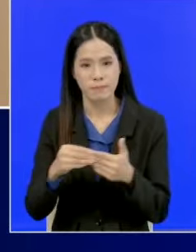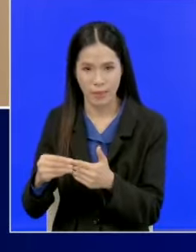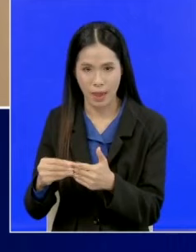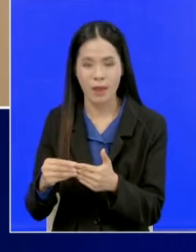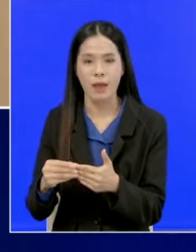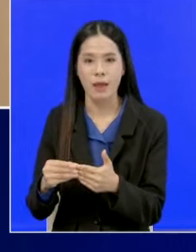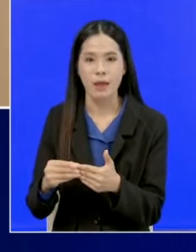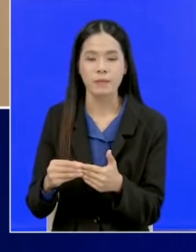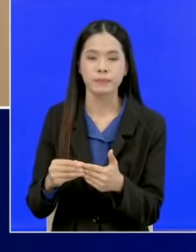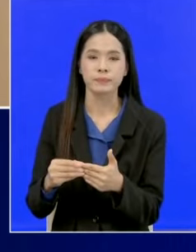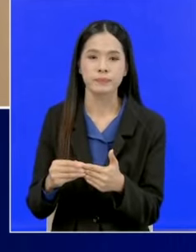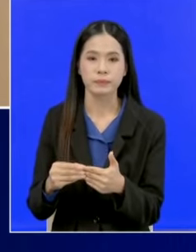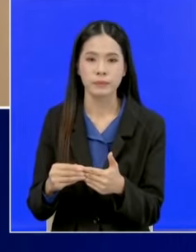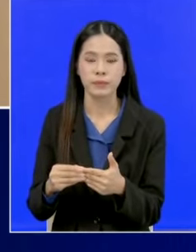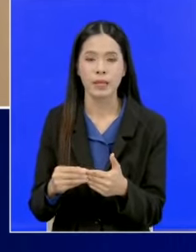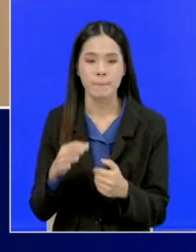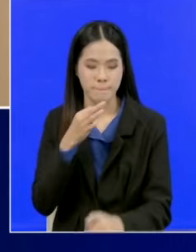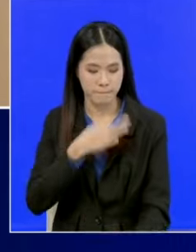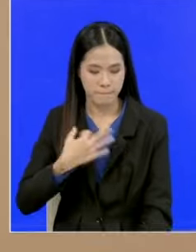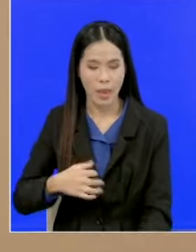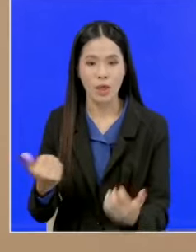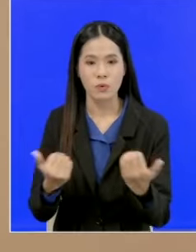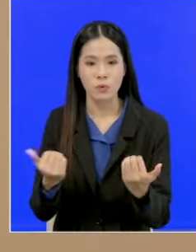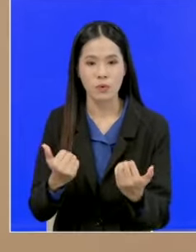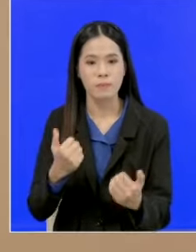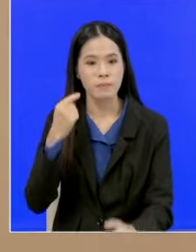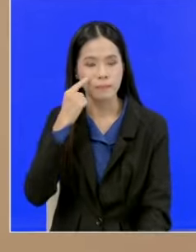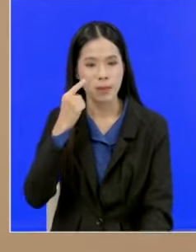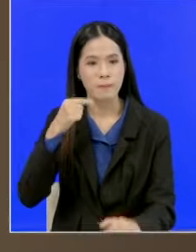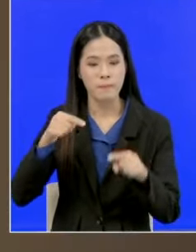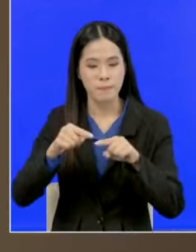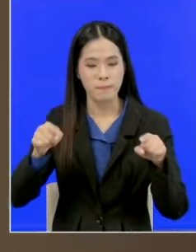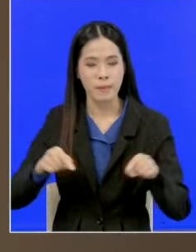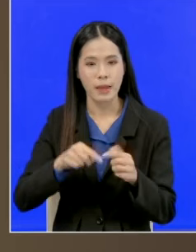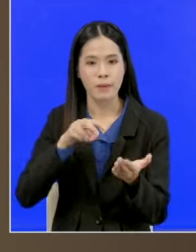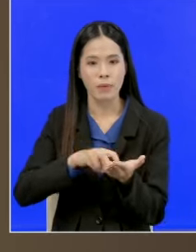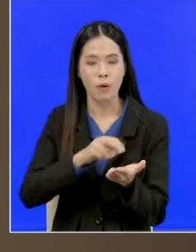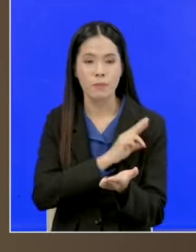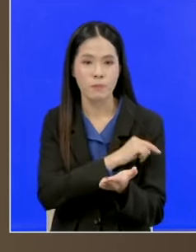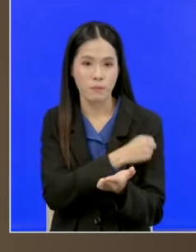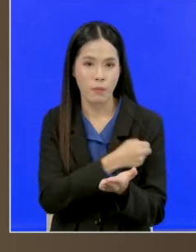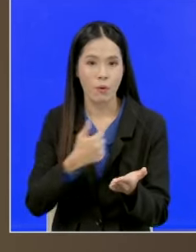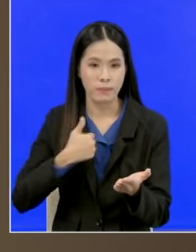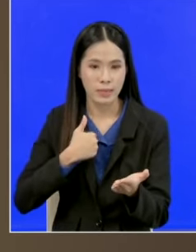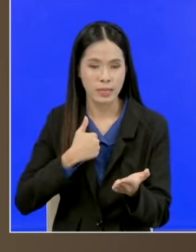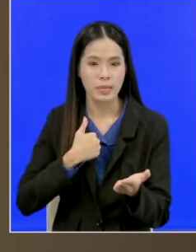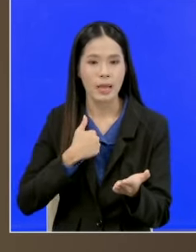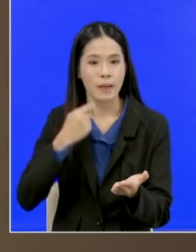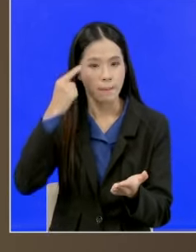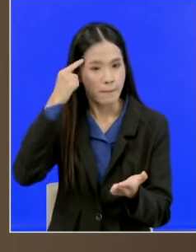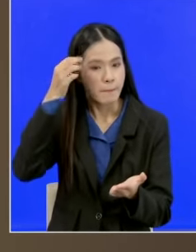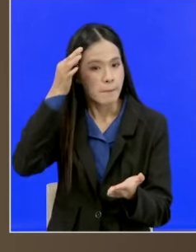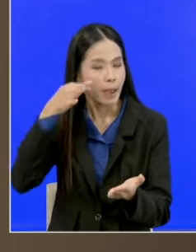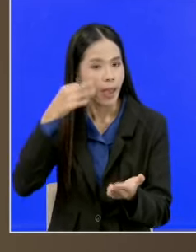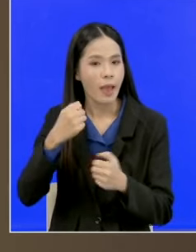ความคืบหน้าคดีให้หน่อยบาดแผลที่เกิดขึ้นกับลูกคุณแม่เนี่ยมีใบรับรองแพทย์ออกมาแล้วนะคะคุณผู้ชมบาดแผลที่เกิดขึ้นกับตัวน้